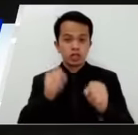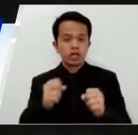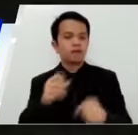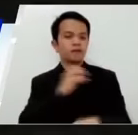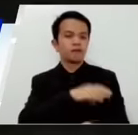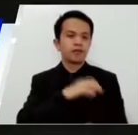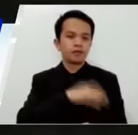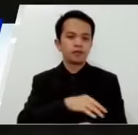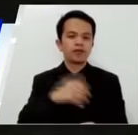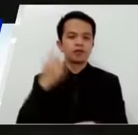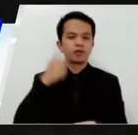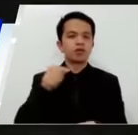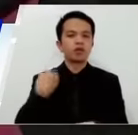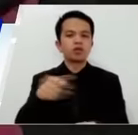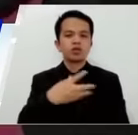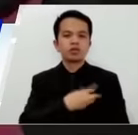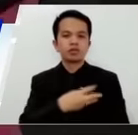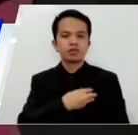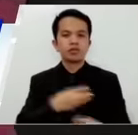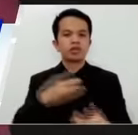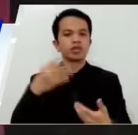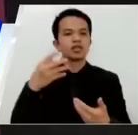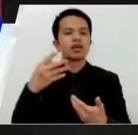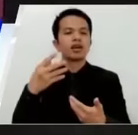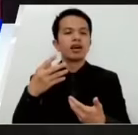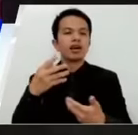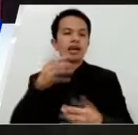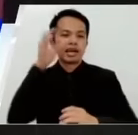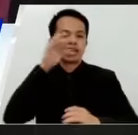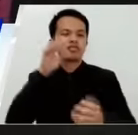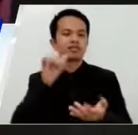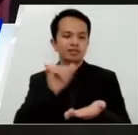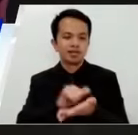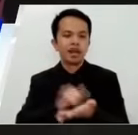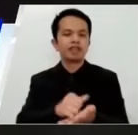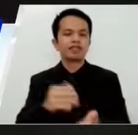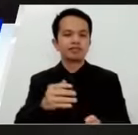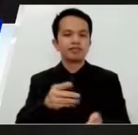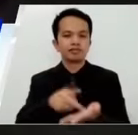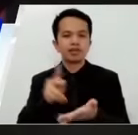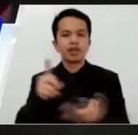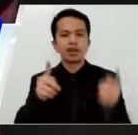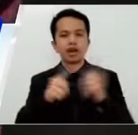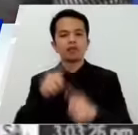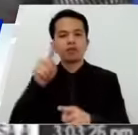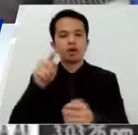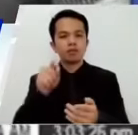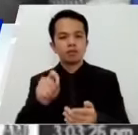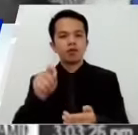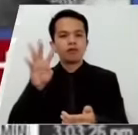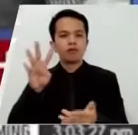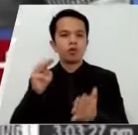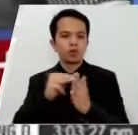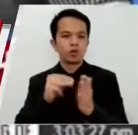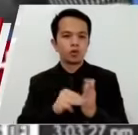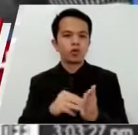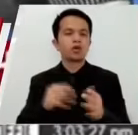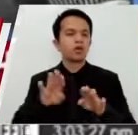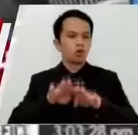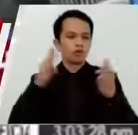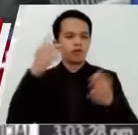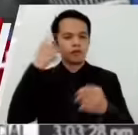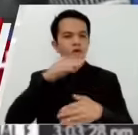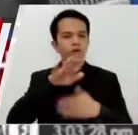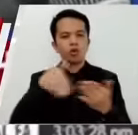Z-Benefit for Breast Cancer na sasagot sa kanilang gastusin hanggang 1.4 milyon pesos. Ito'y bukas sa lahat ng mga